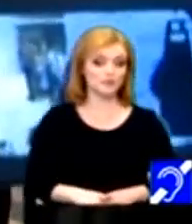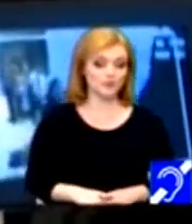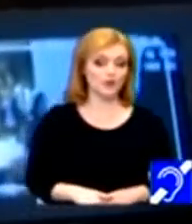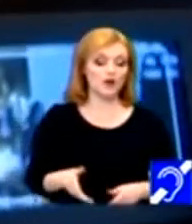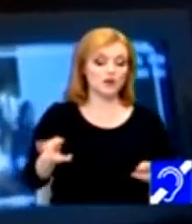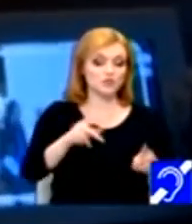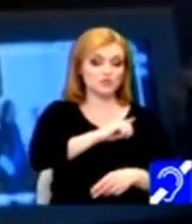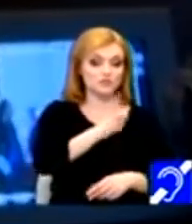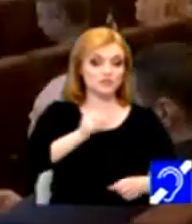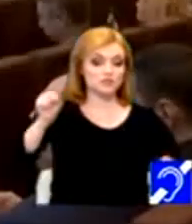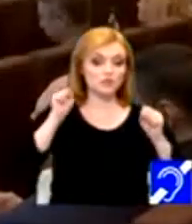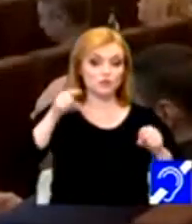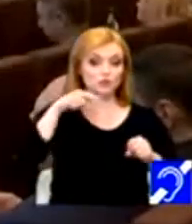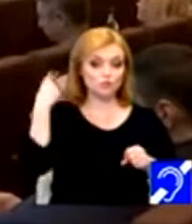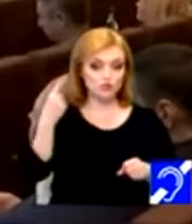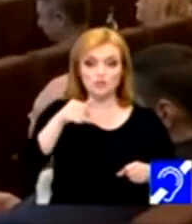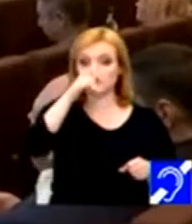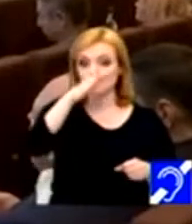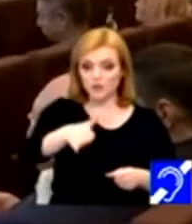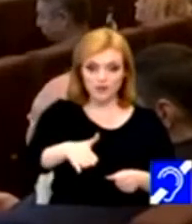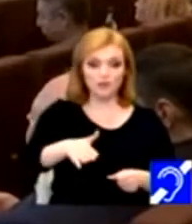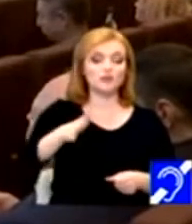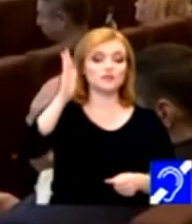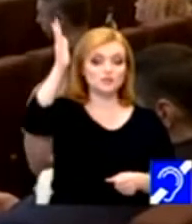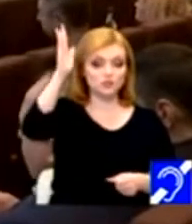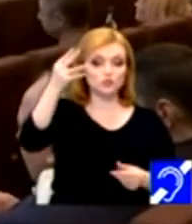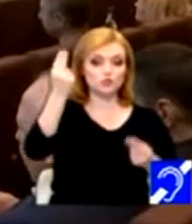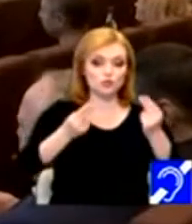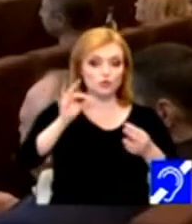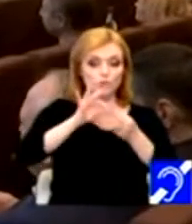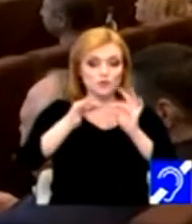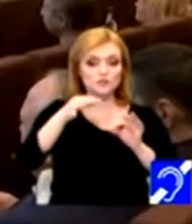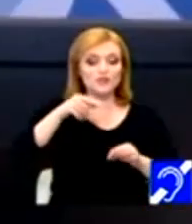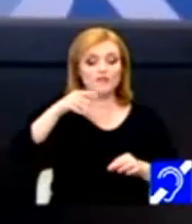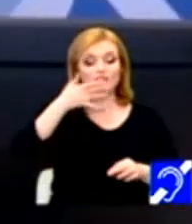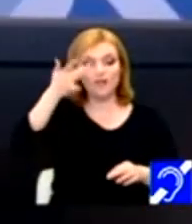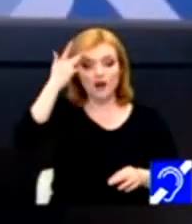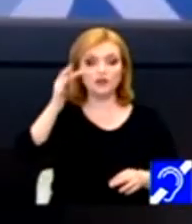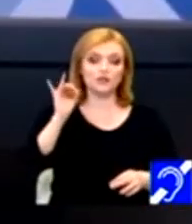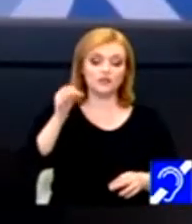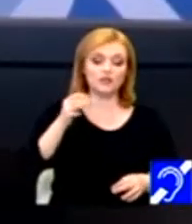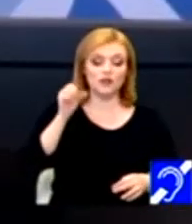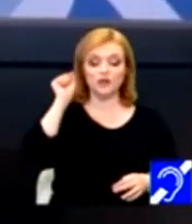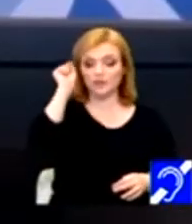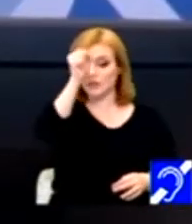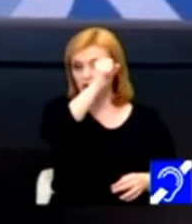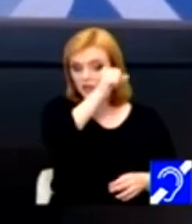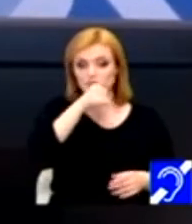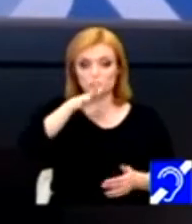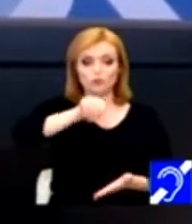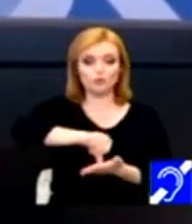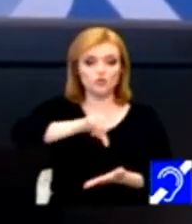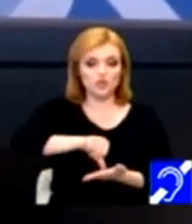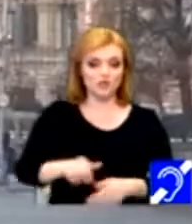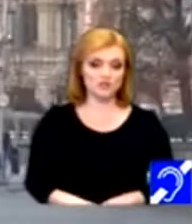în vigoare, sportivii ruși nu-și vor putea reprezenta țara la viitoarele Jocuri Olimpice de vară și de iarnă din 2020 și 2022.